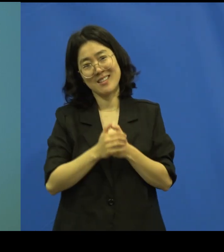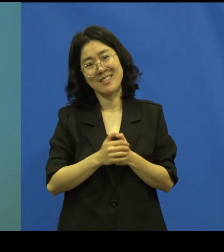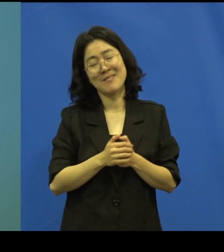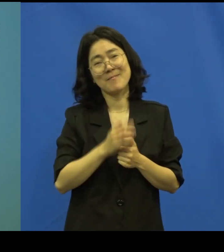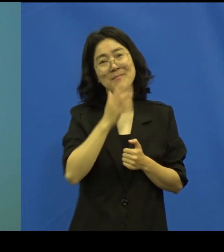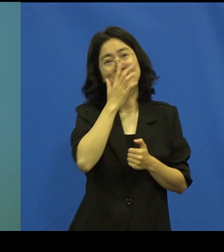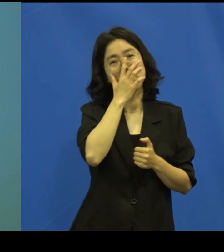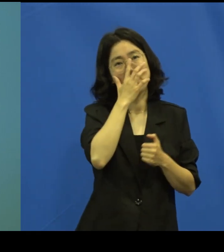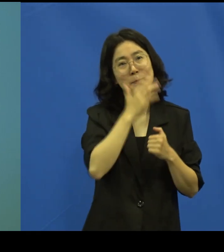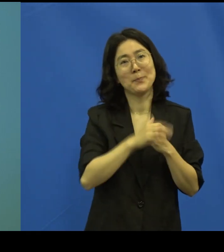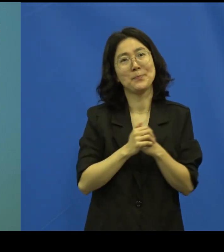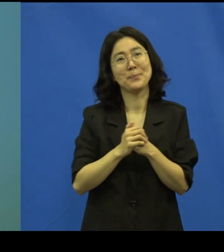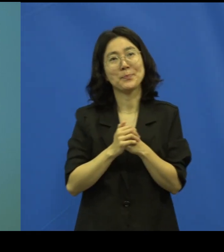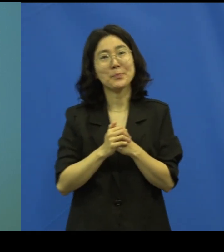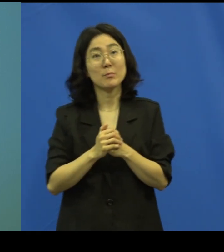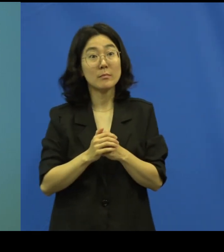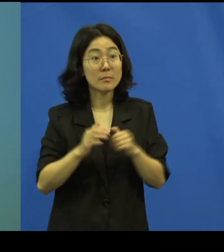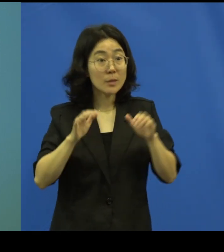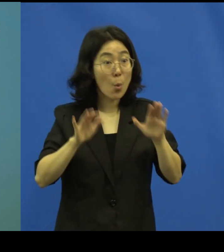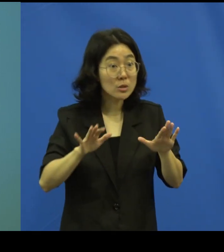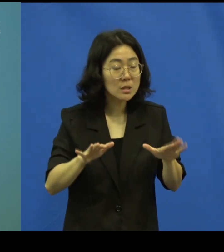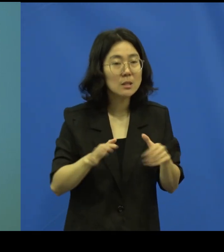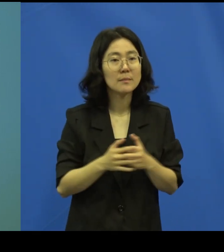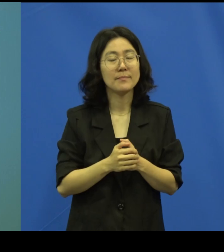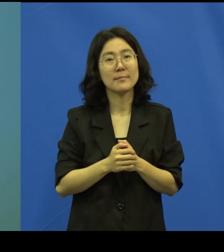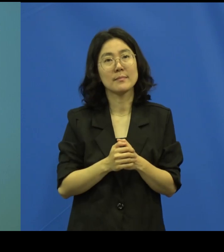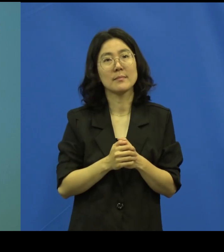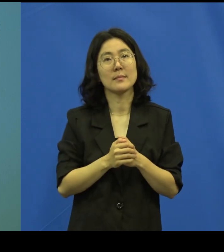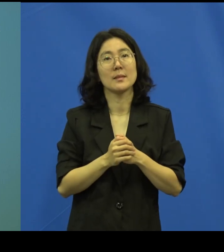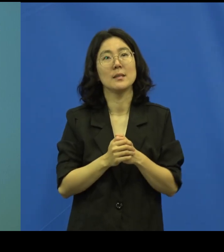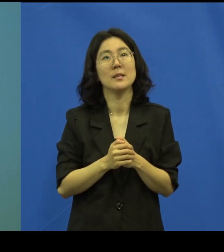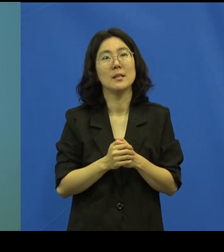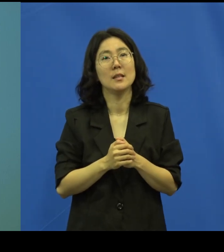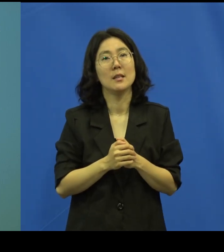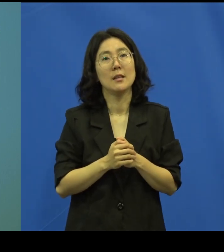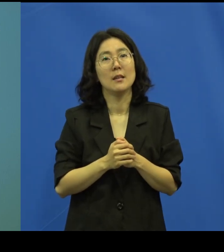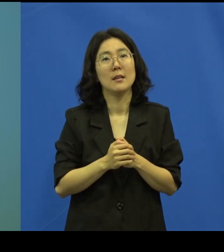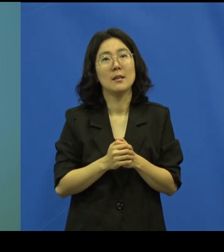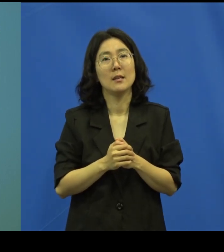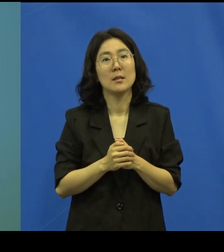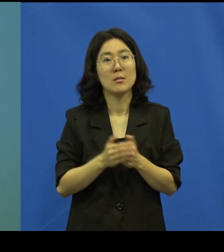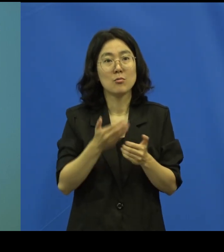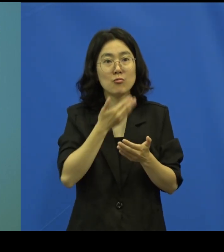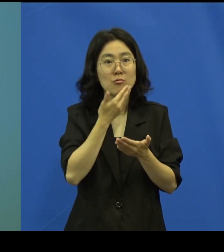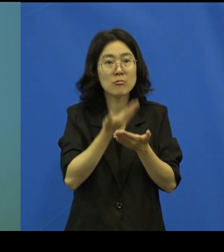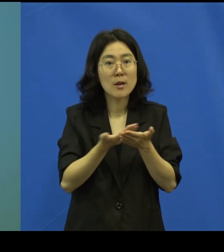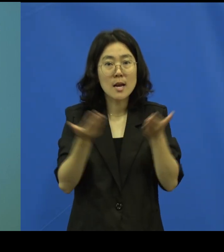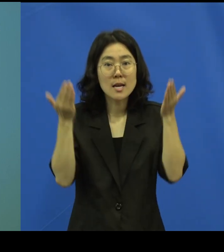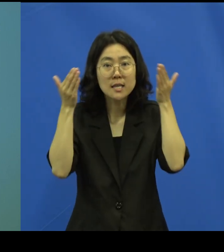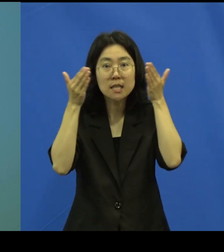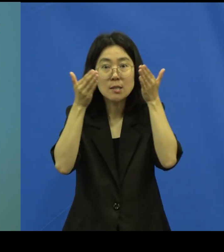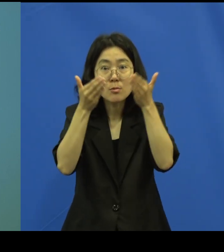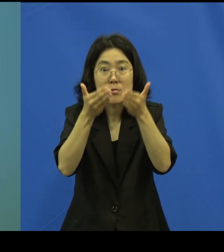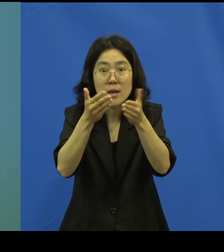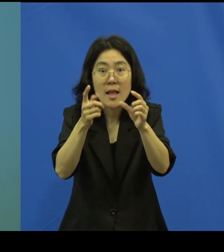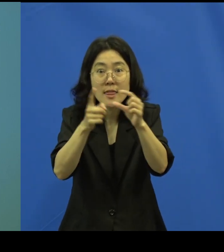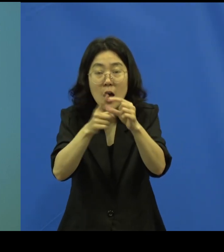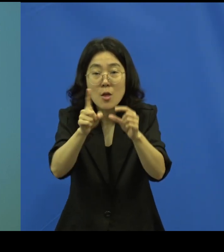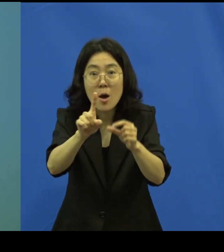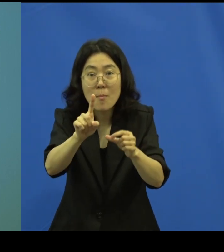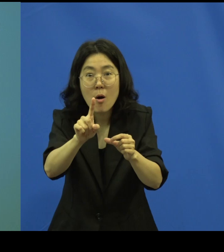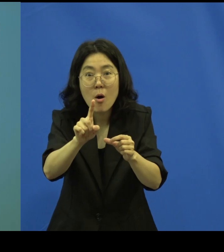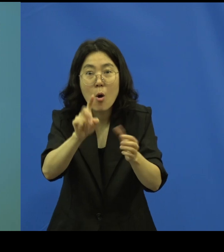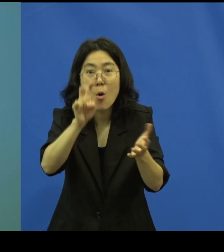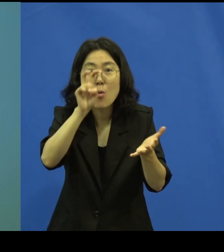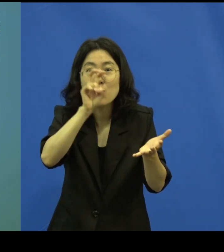것입니다. 자, 오늘 5장에 가장 우리가 이제 초점을 맞춘 노래, 성경 속의